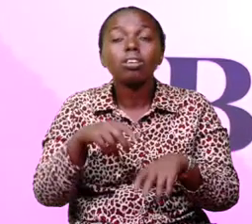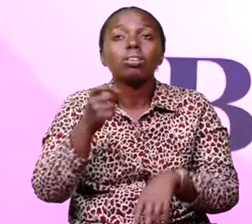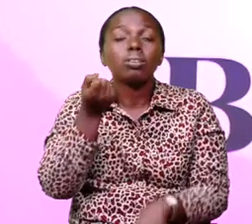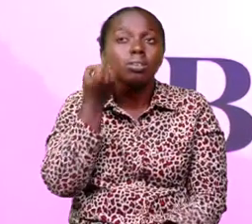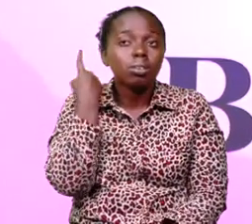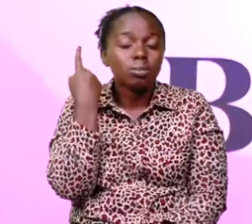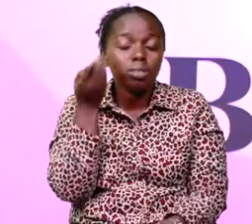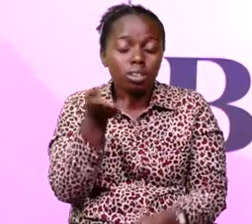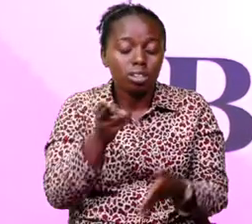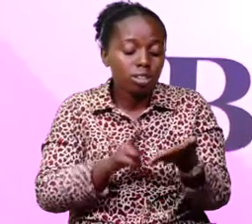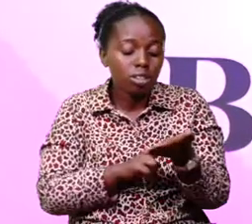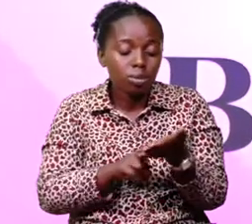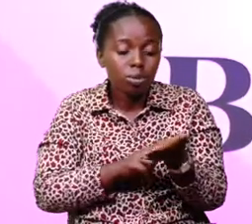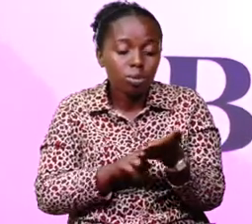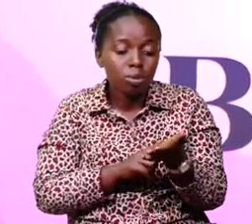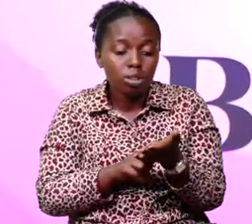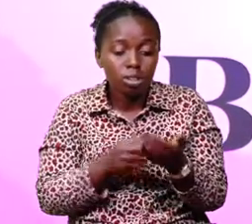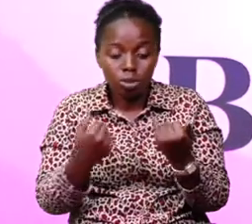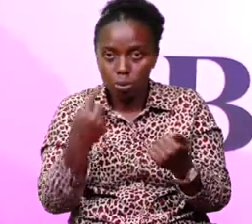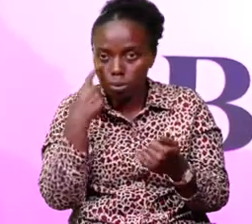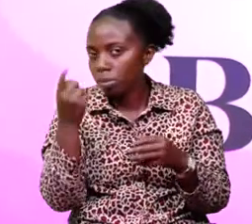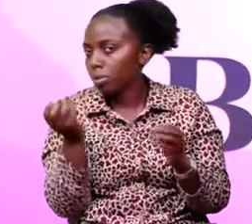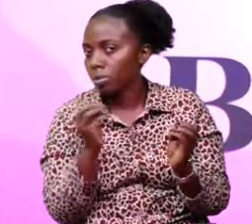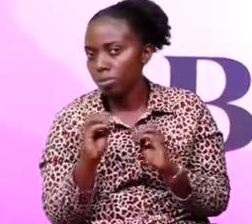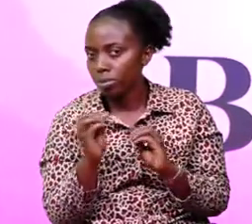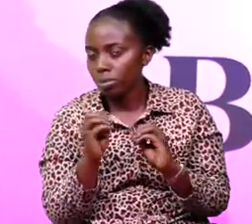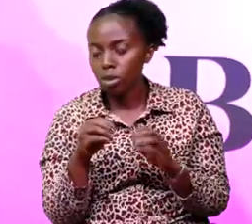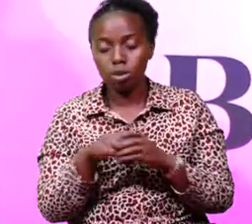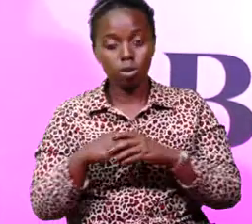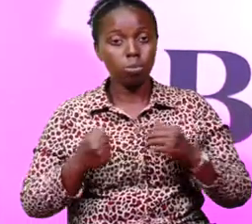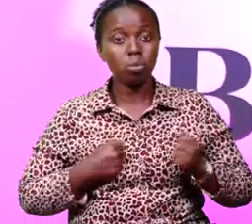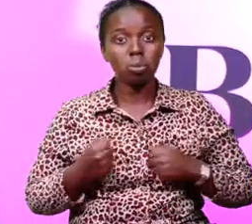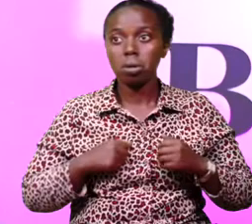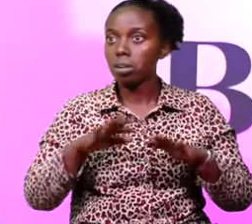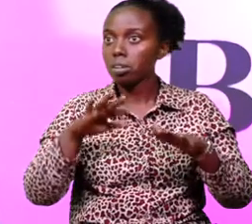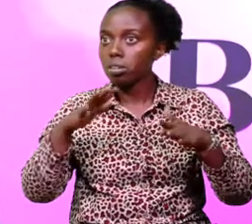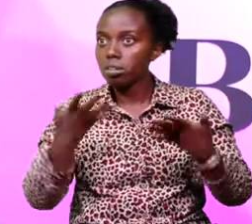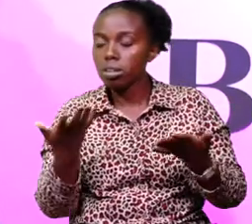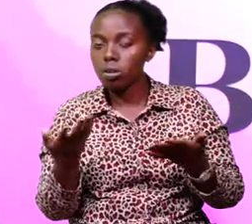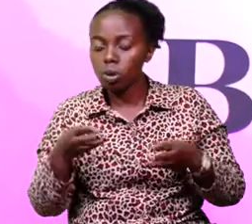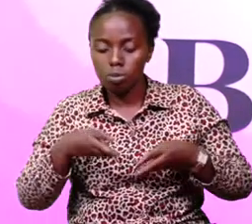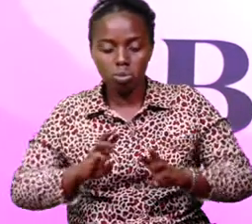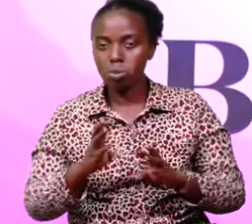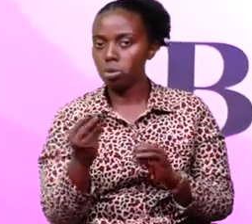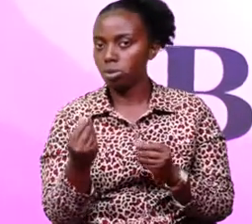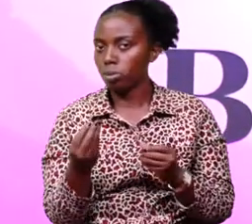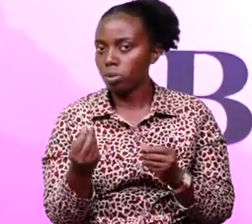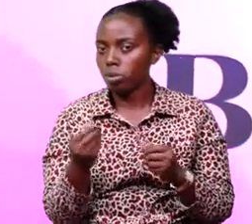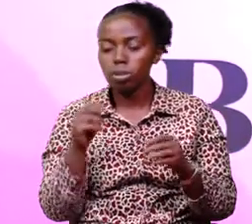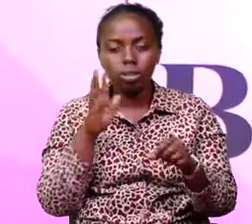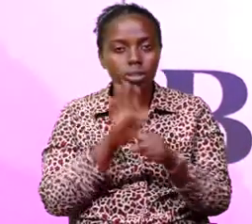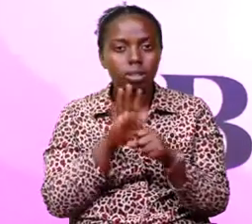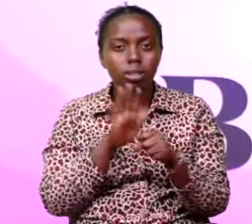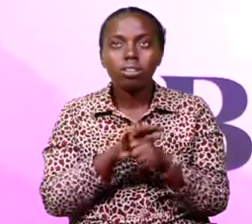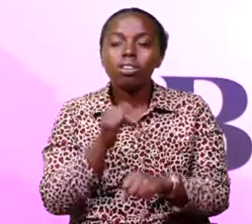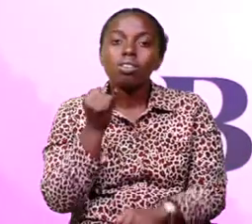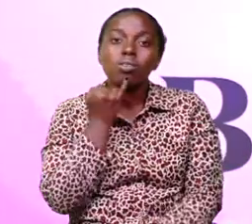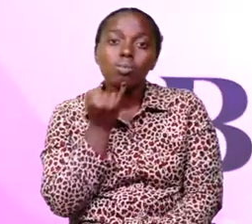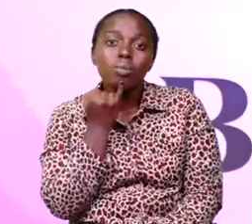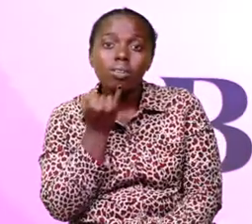birumvikana yuko hari ibikoresho bimwe tudashobora kubona mu Rwanda cyangwa tudashobora kubona uburyo bworoshye cyane cyane